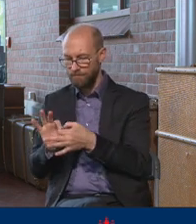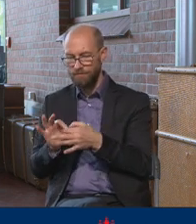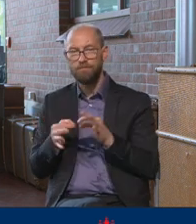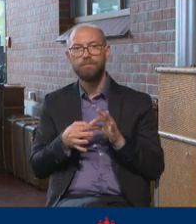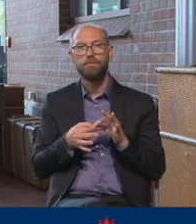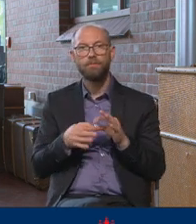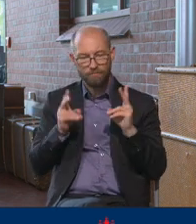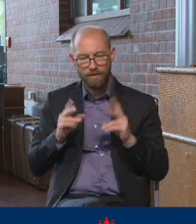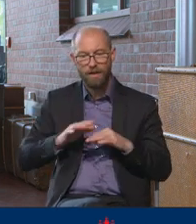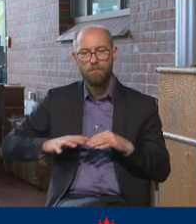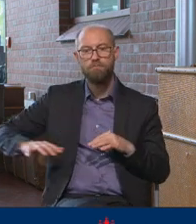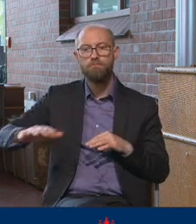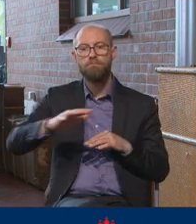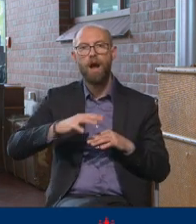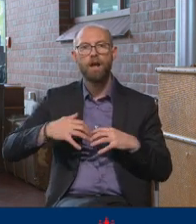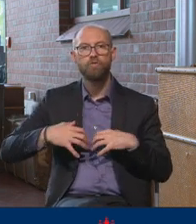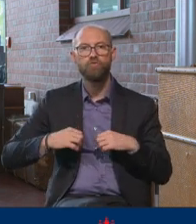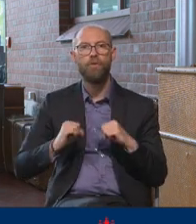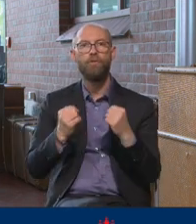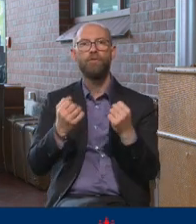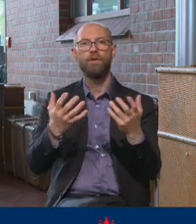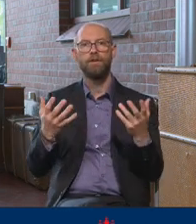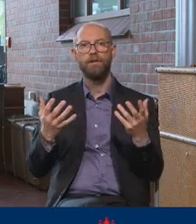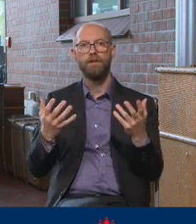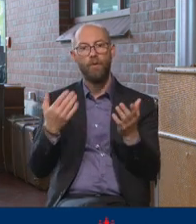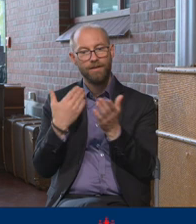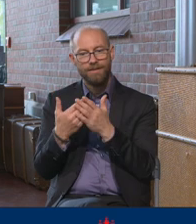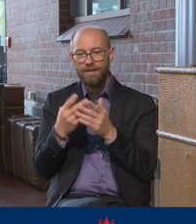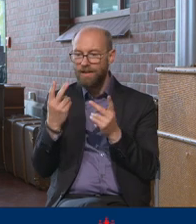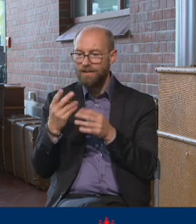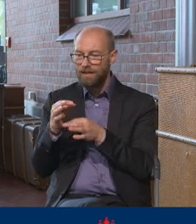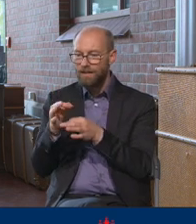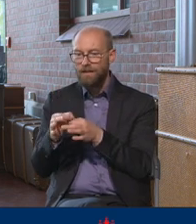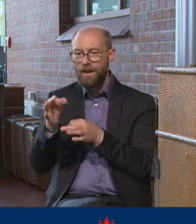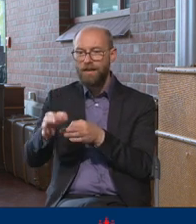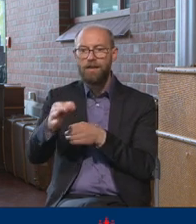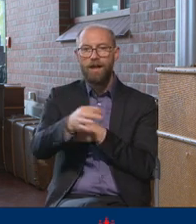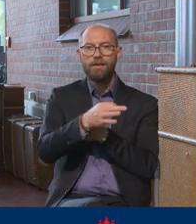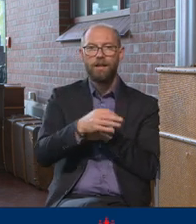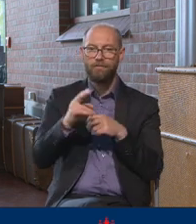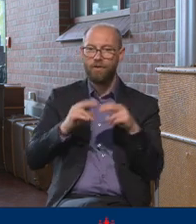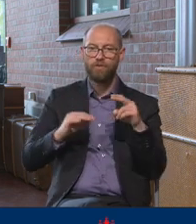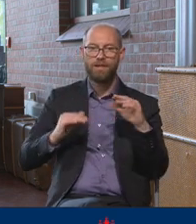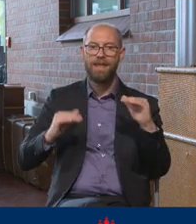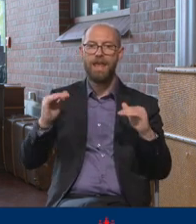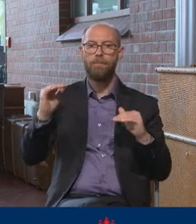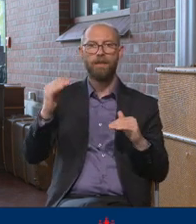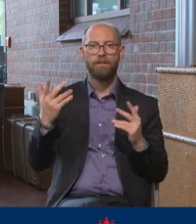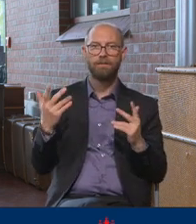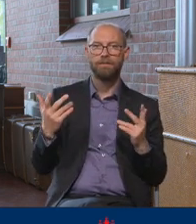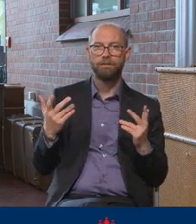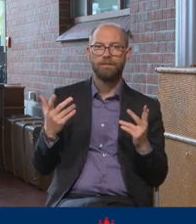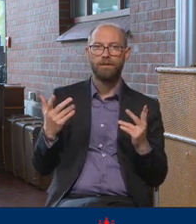park zu schaffen erschwerend dazu sind diese fragmente auf ganz unterschiedlichen ebenen und auch diese